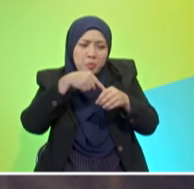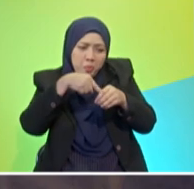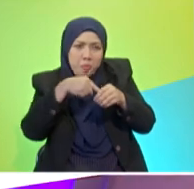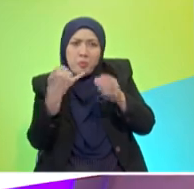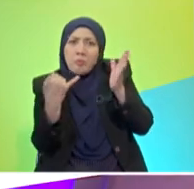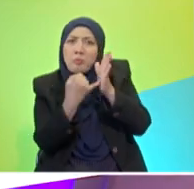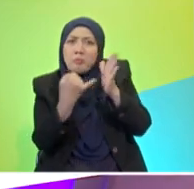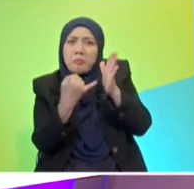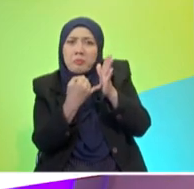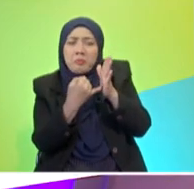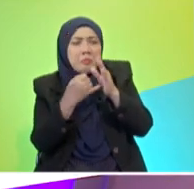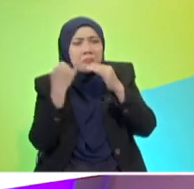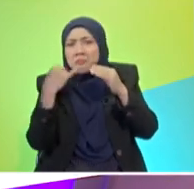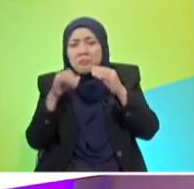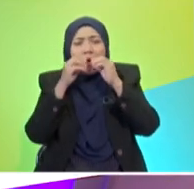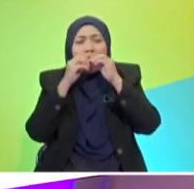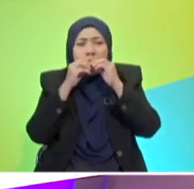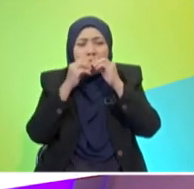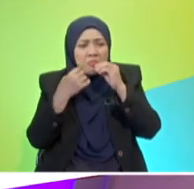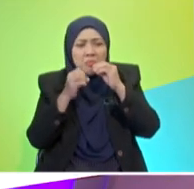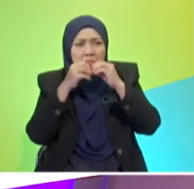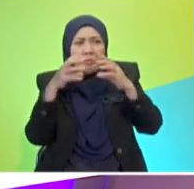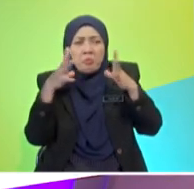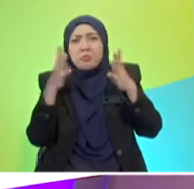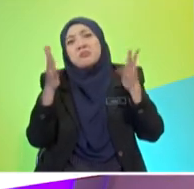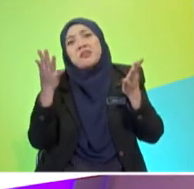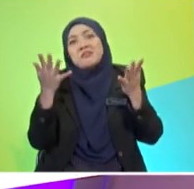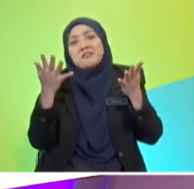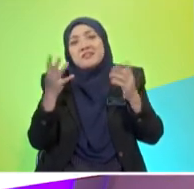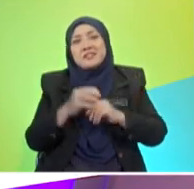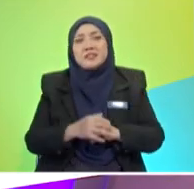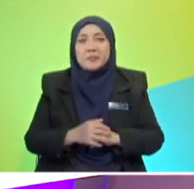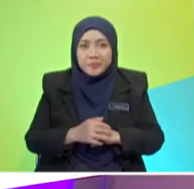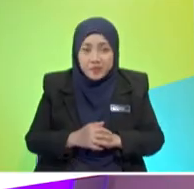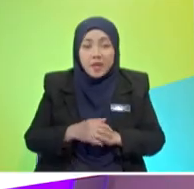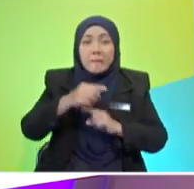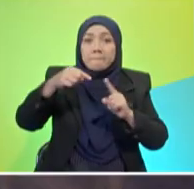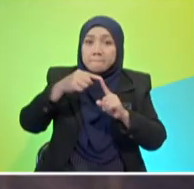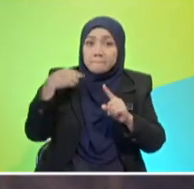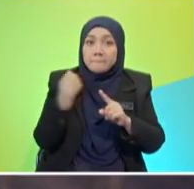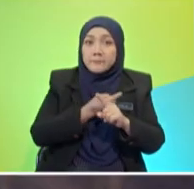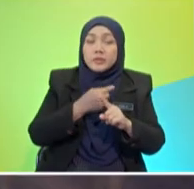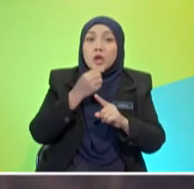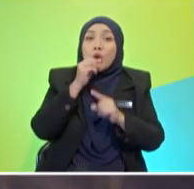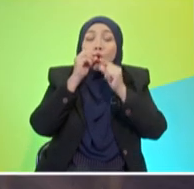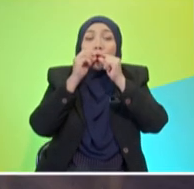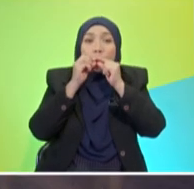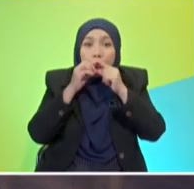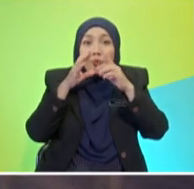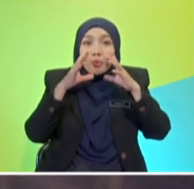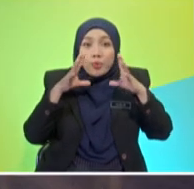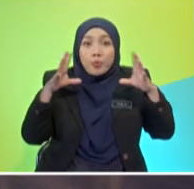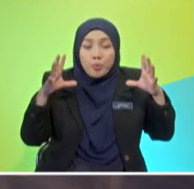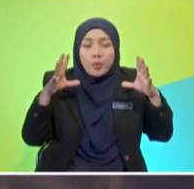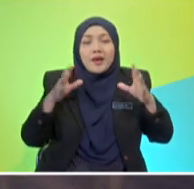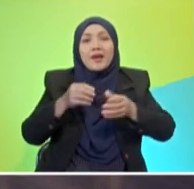Tetapi kebiasaannya bila kita tiup balon, balon akan menjadi semakin besar. Inilah